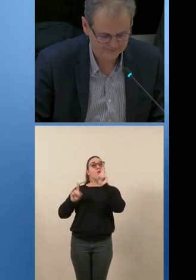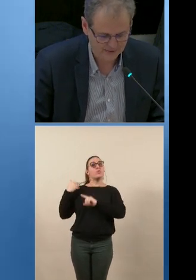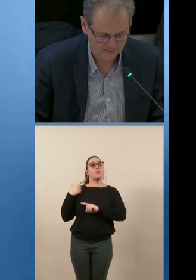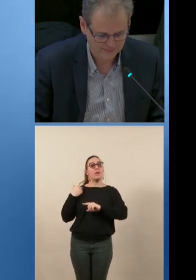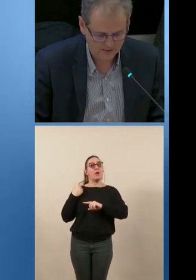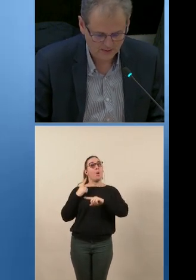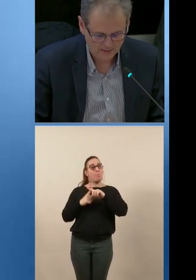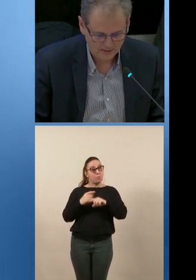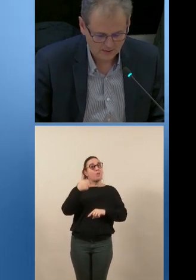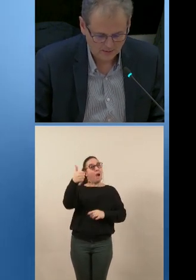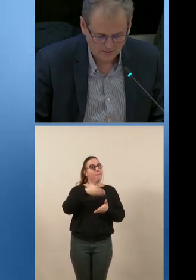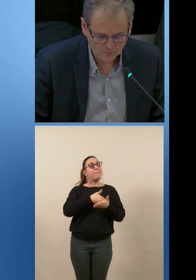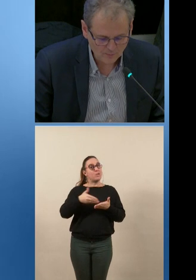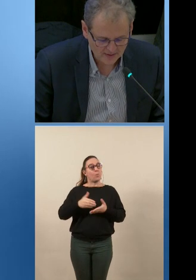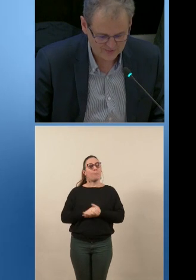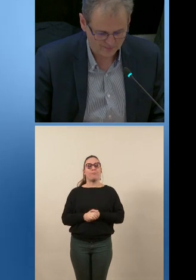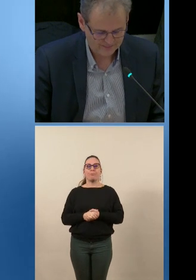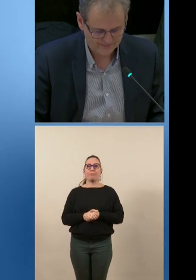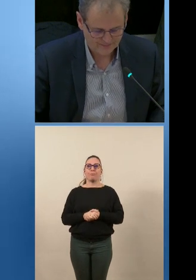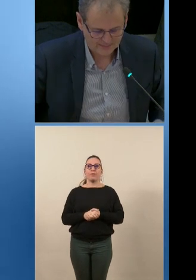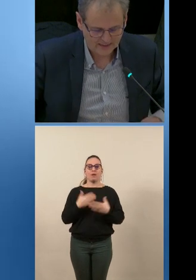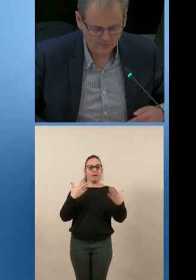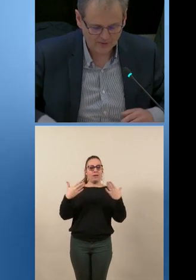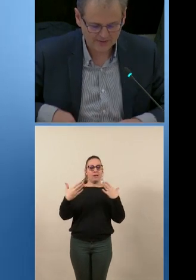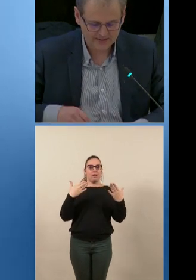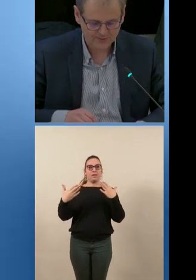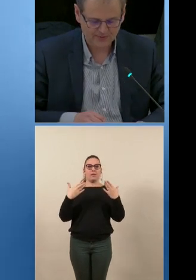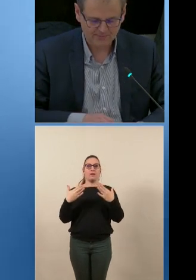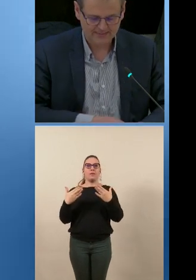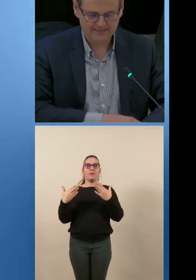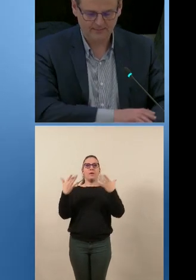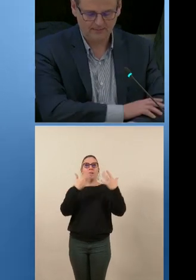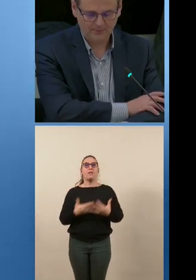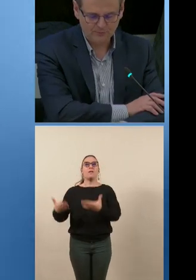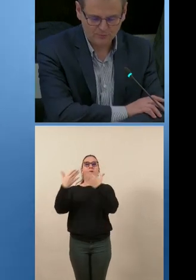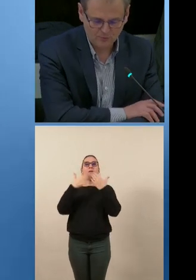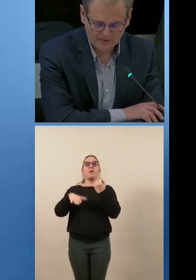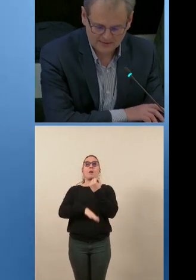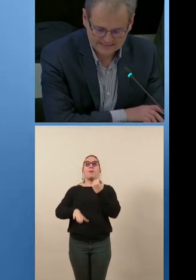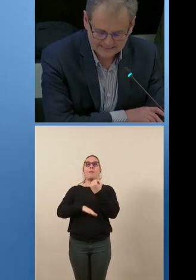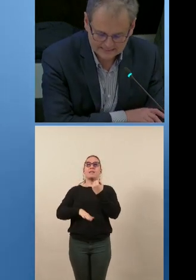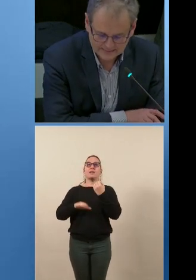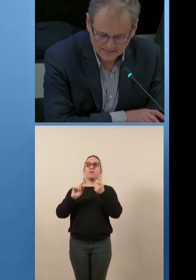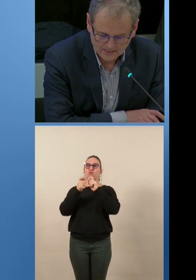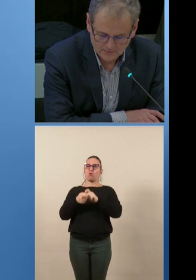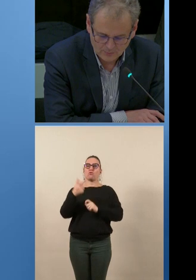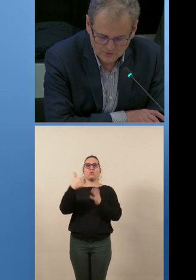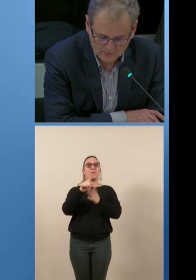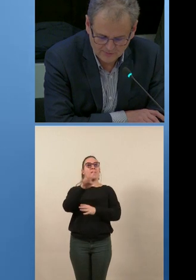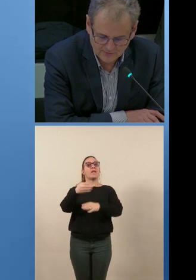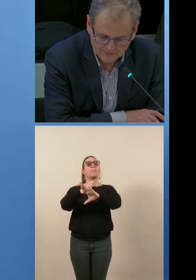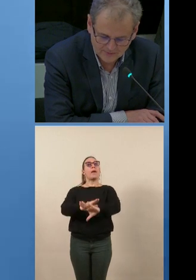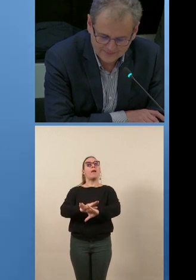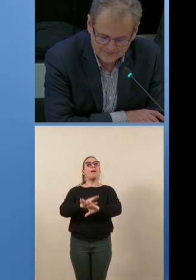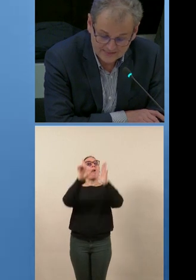1 million en comparaison la revalorisation des bases prévu pour 2024 dans le projet de